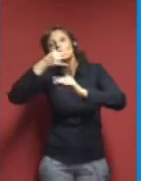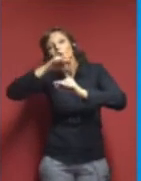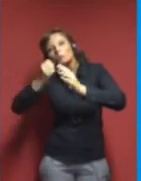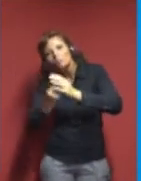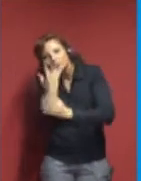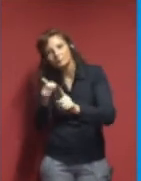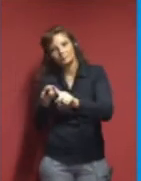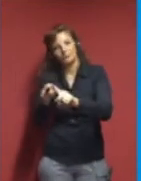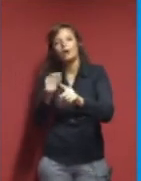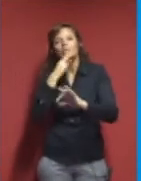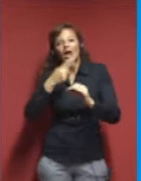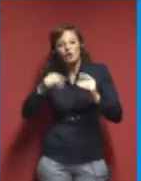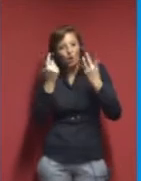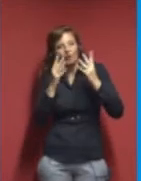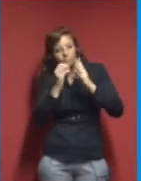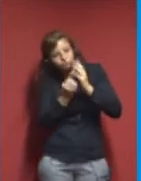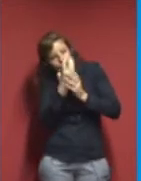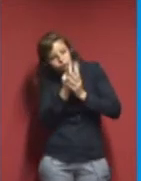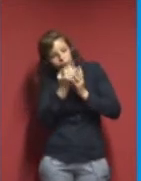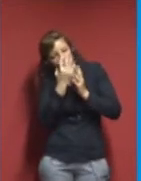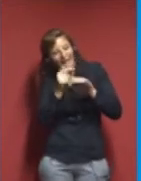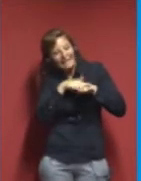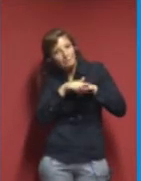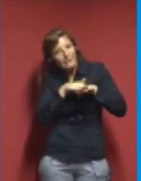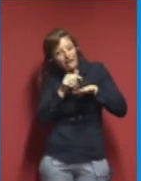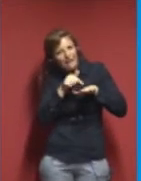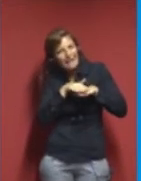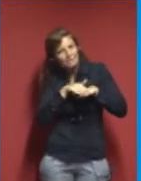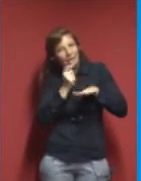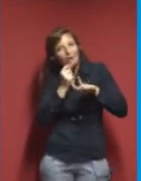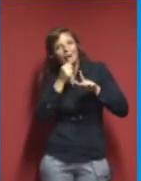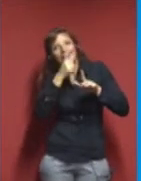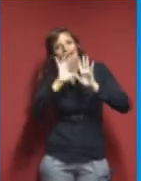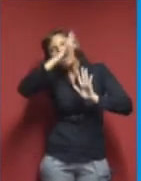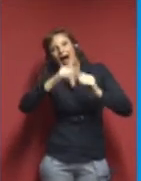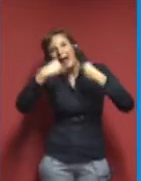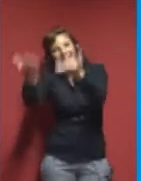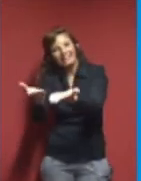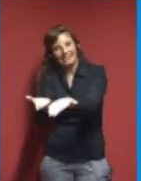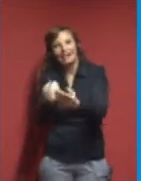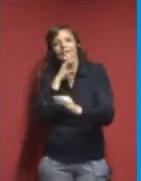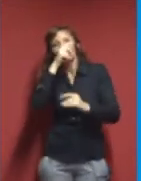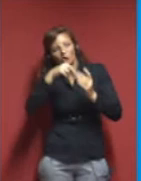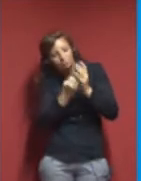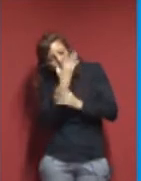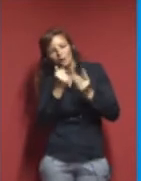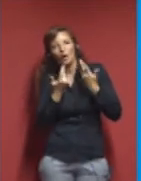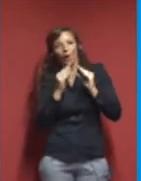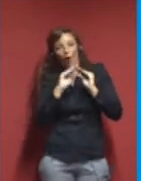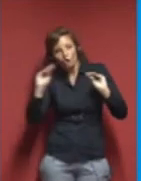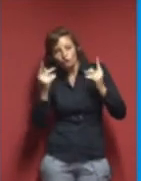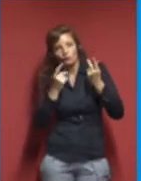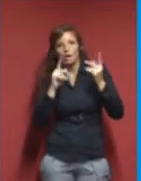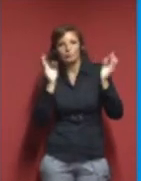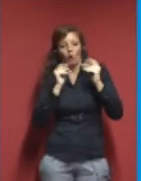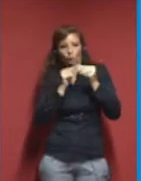dei fabbricatori di esperienze per gli altri, e realizziamo quindi anche degli oggetti, degli strumenti, delle